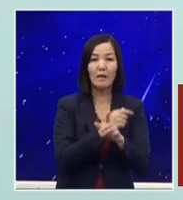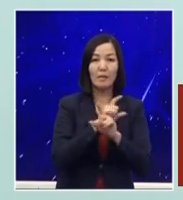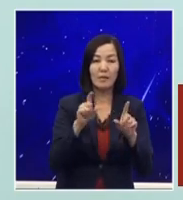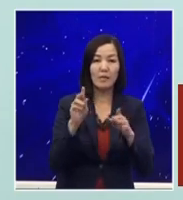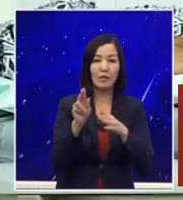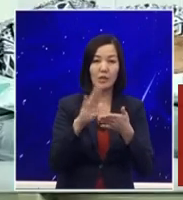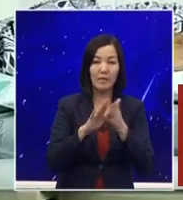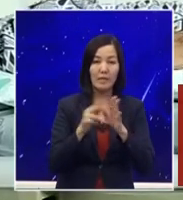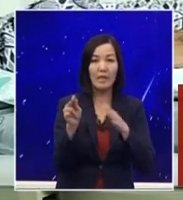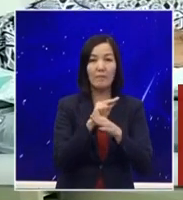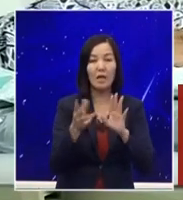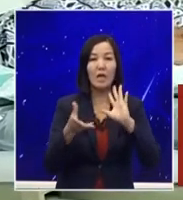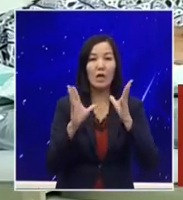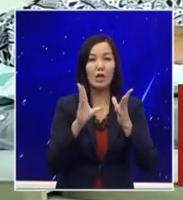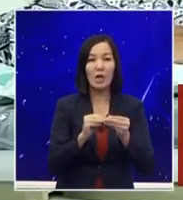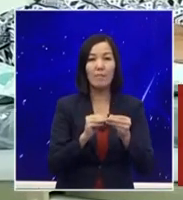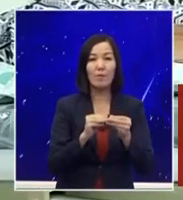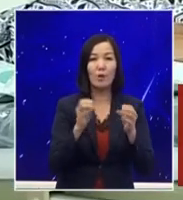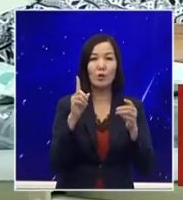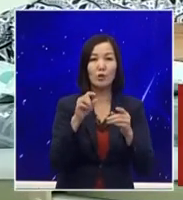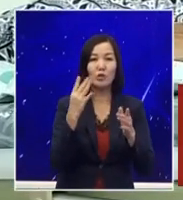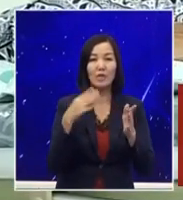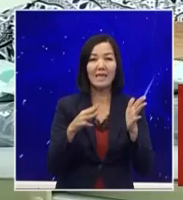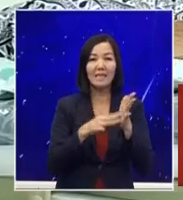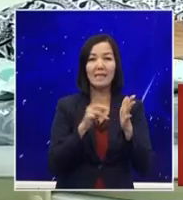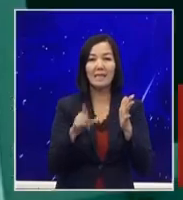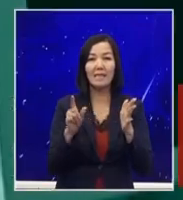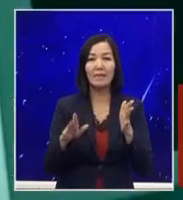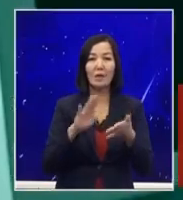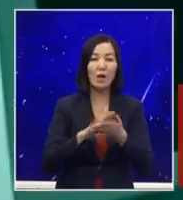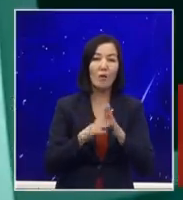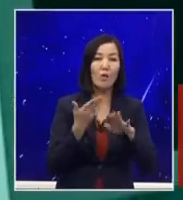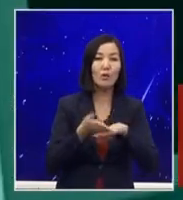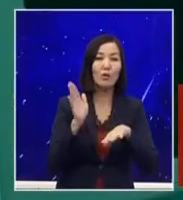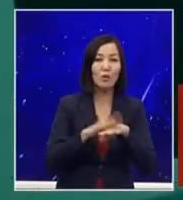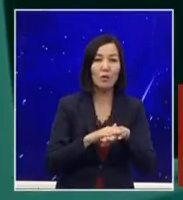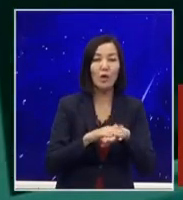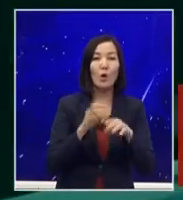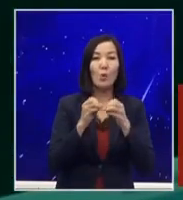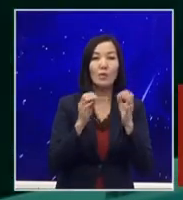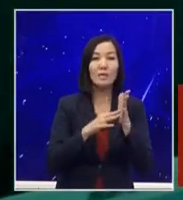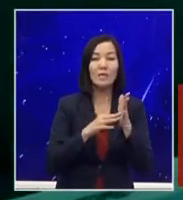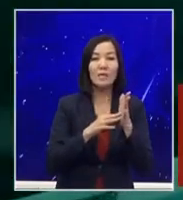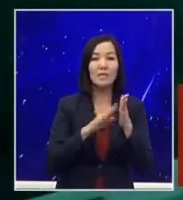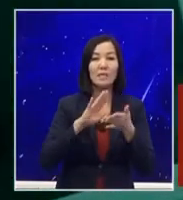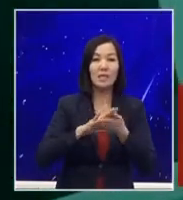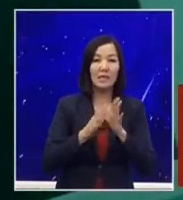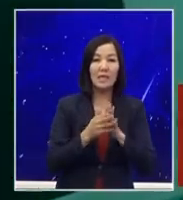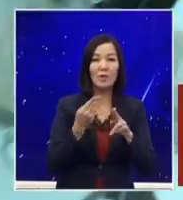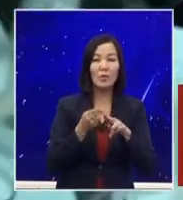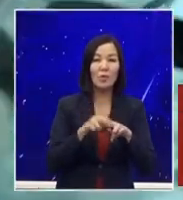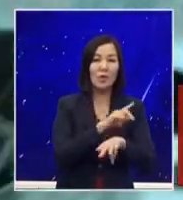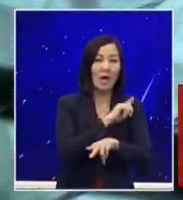жағдайда емделуде. Жалпы науқастардың арасында 148 адамның ахуалы нашар, соның ішінде 18 науқастың ахуалы аса